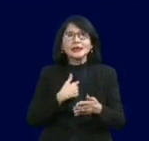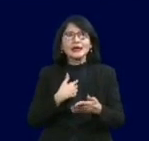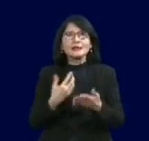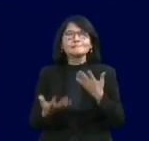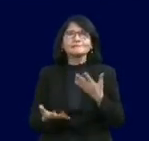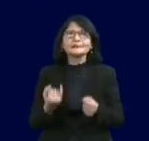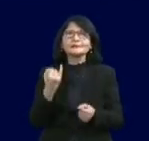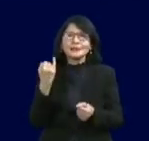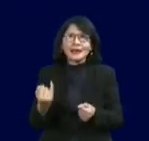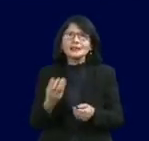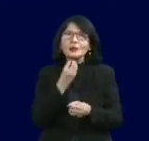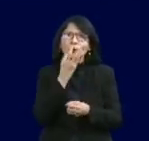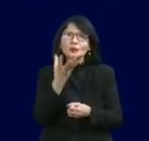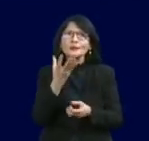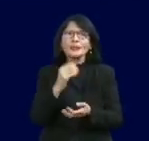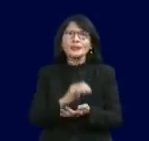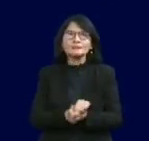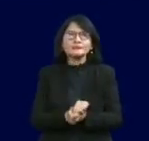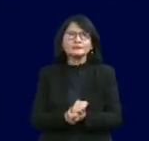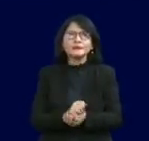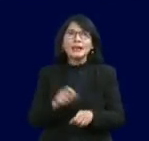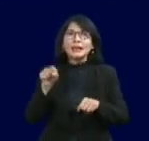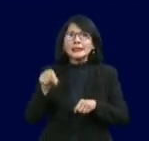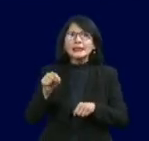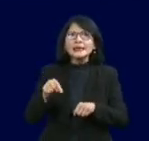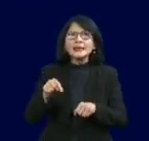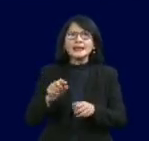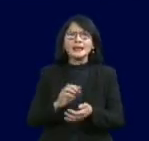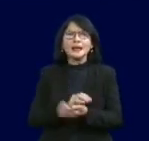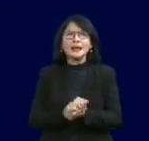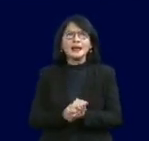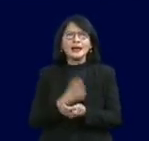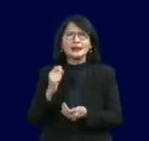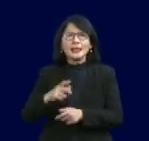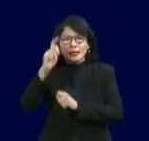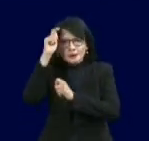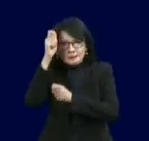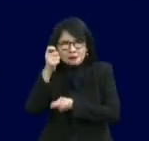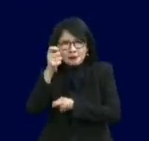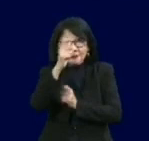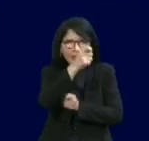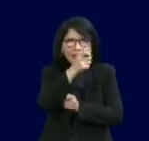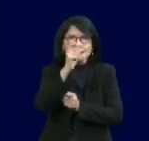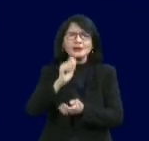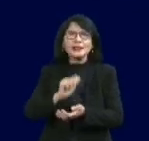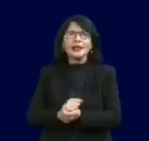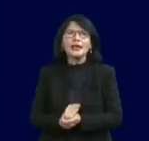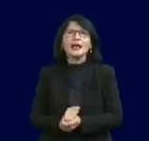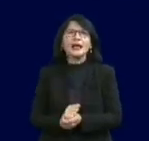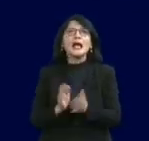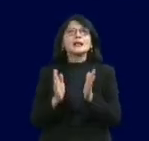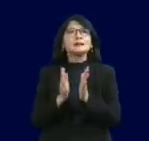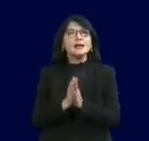terakhir yang saya ingin ucapkan adalah bahwa ini adalah bentuk apresiasi dan